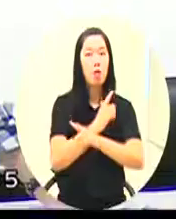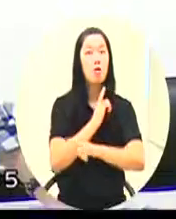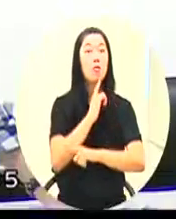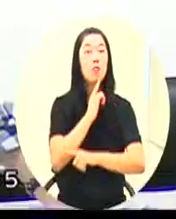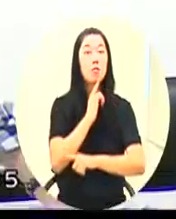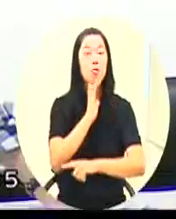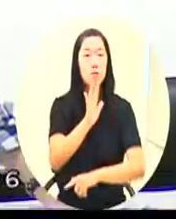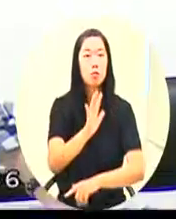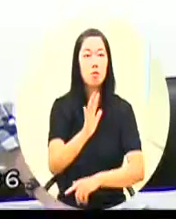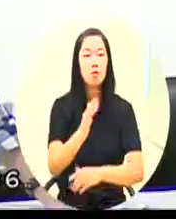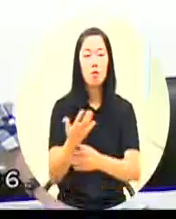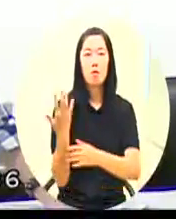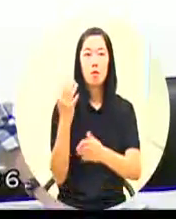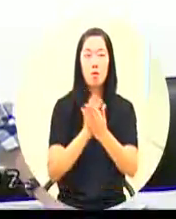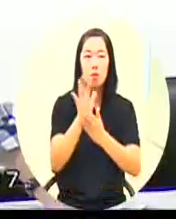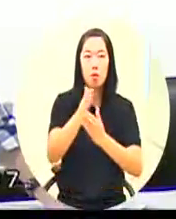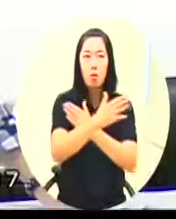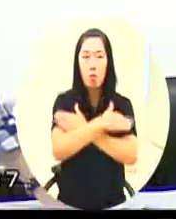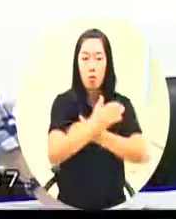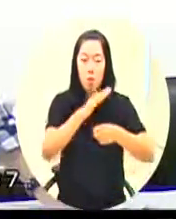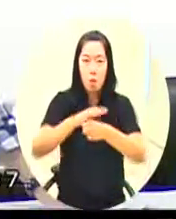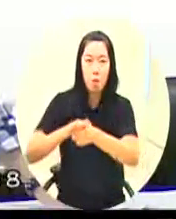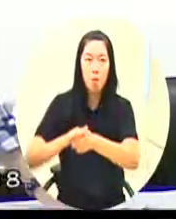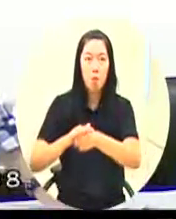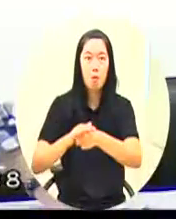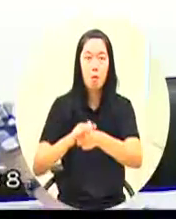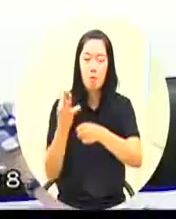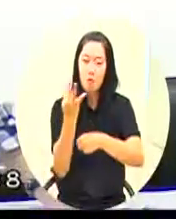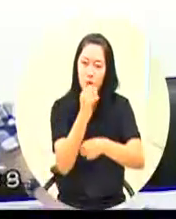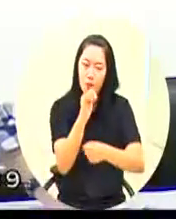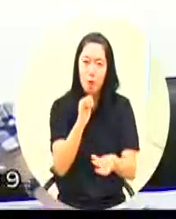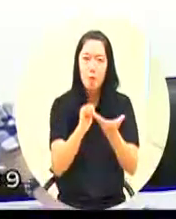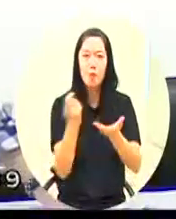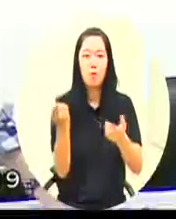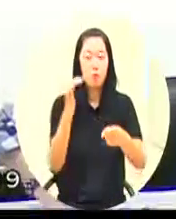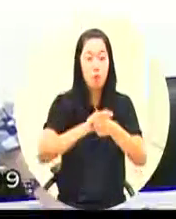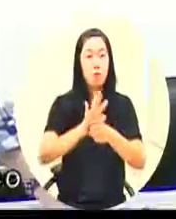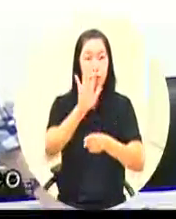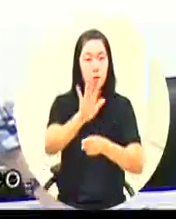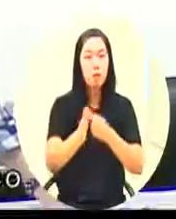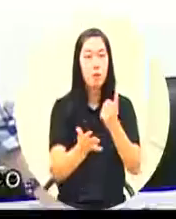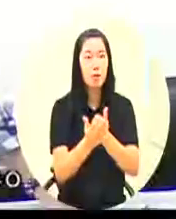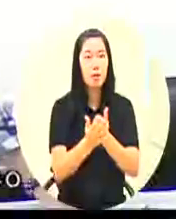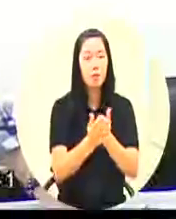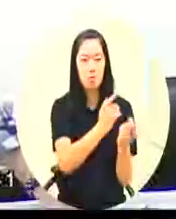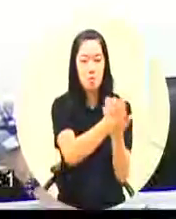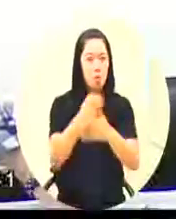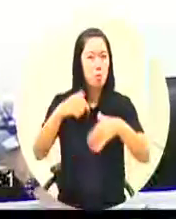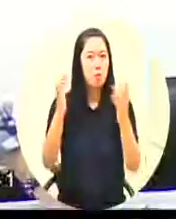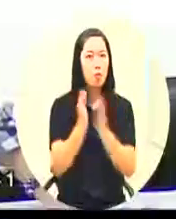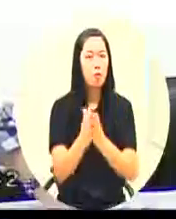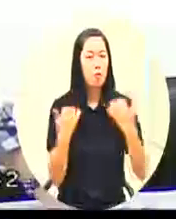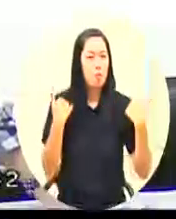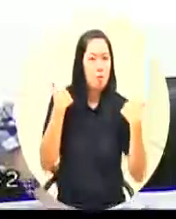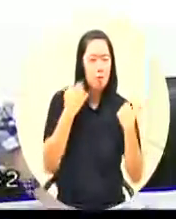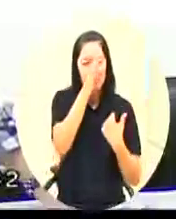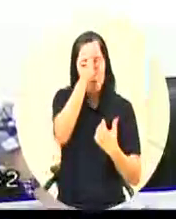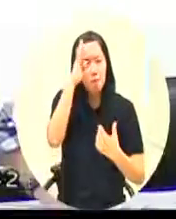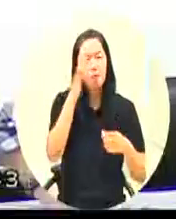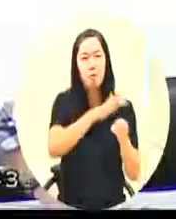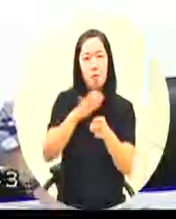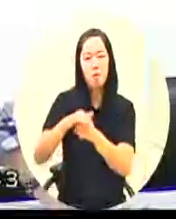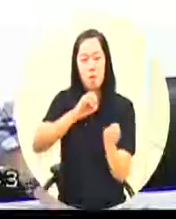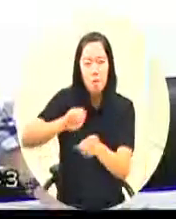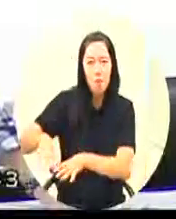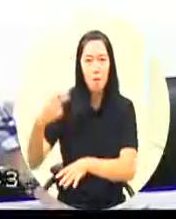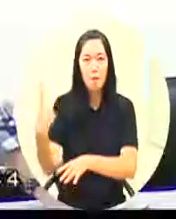有经验，他候补都取个好几十个，有时候都递补得到。为什么？因为大家都通通忙一场，通通抽，再通通放弃，